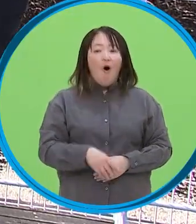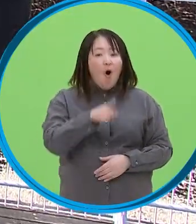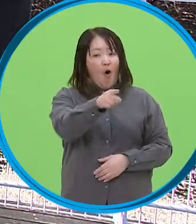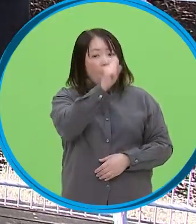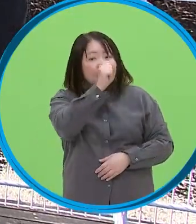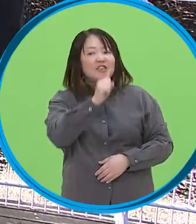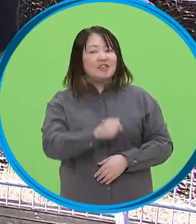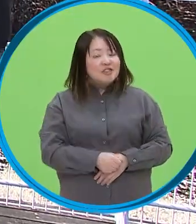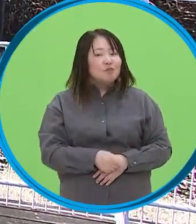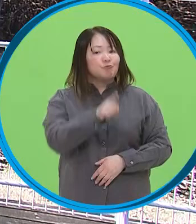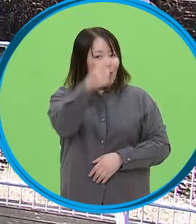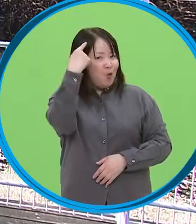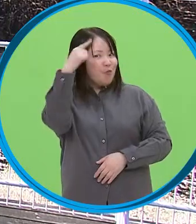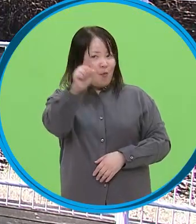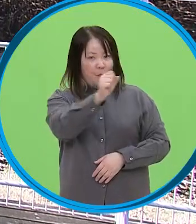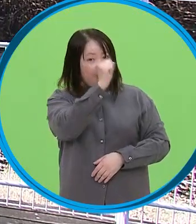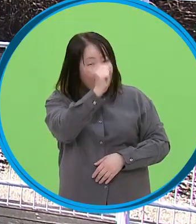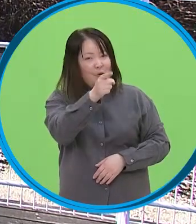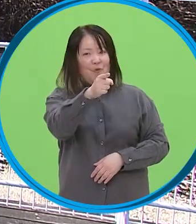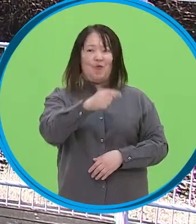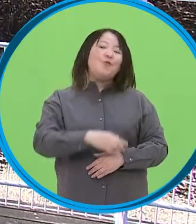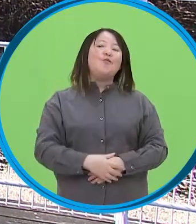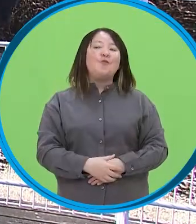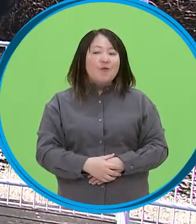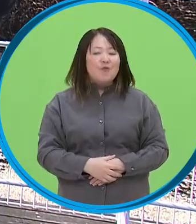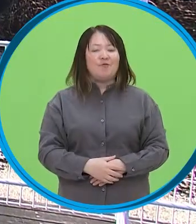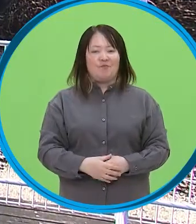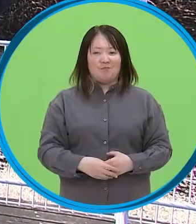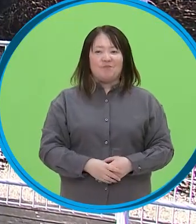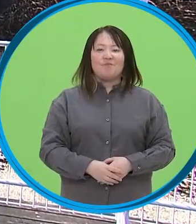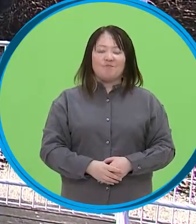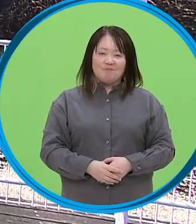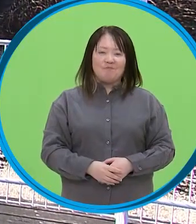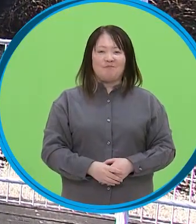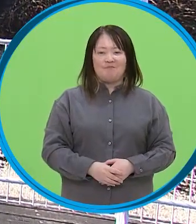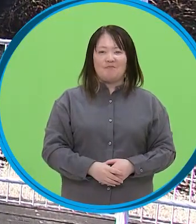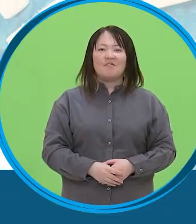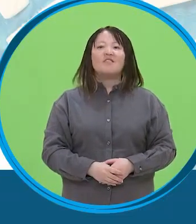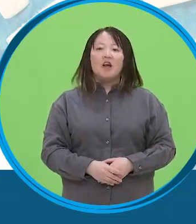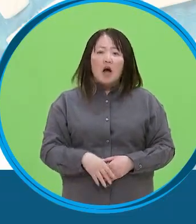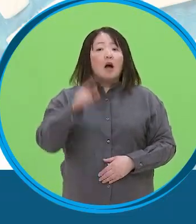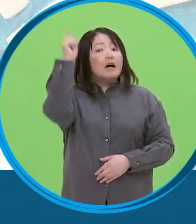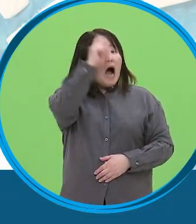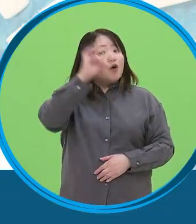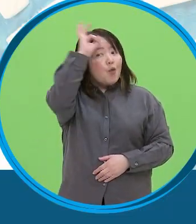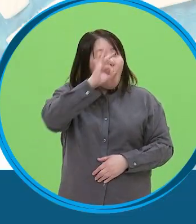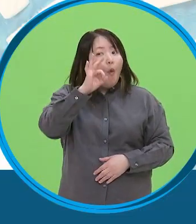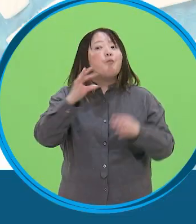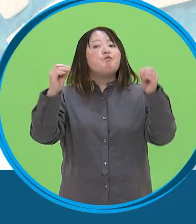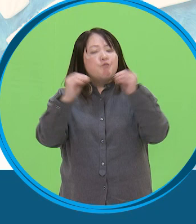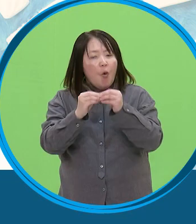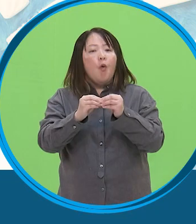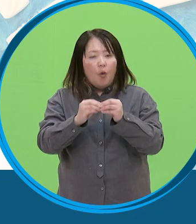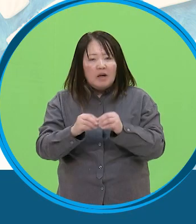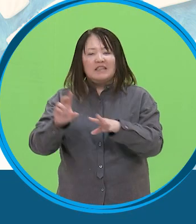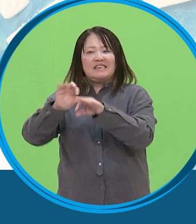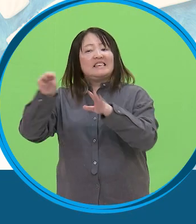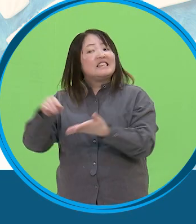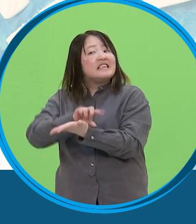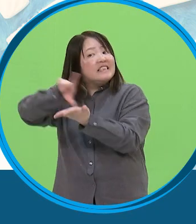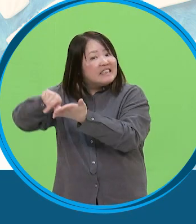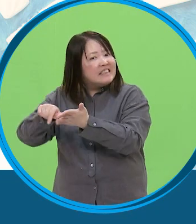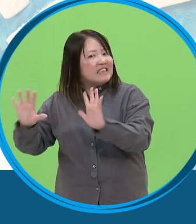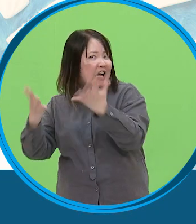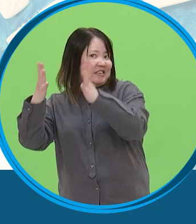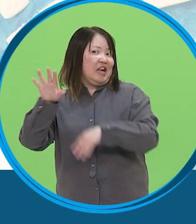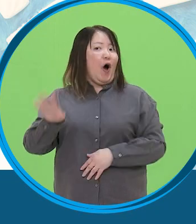Wow, it's nice。 さすがスペシャリスト。 地域活性には欠かせない観光の